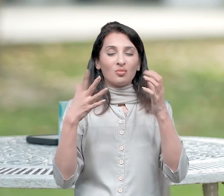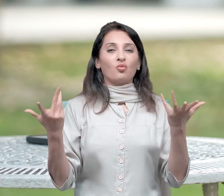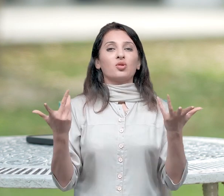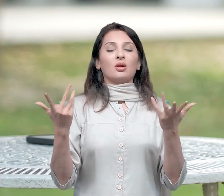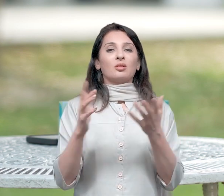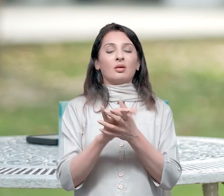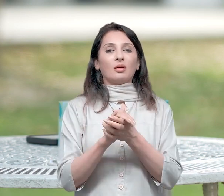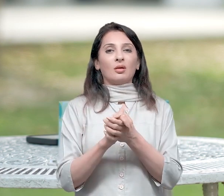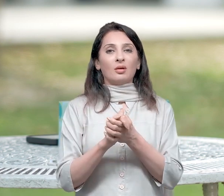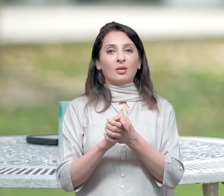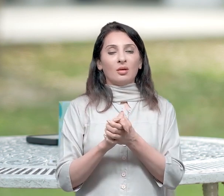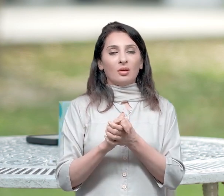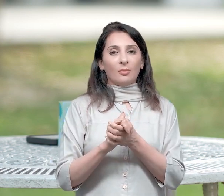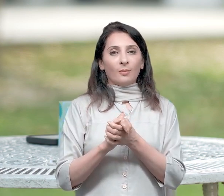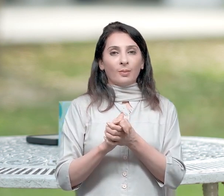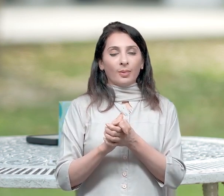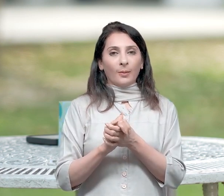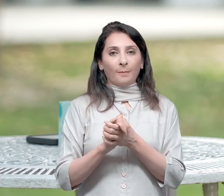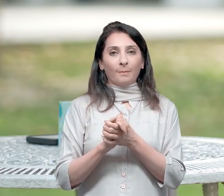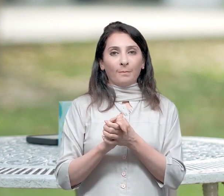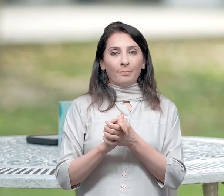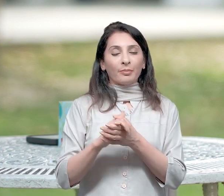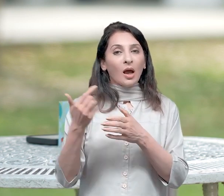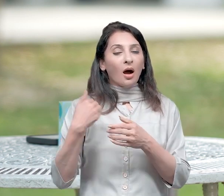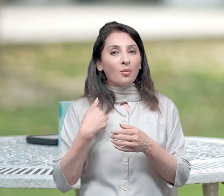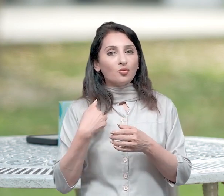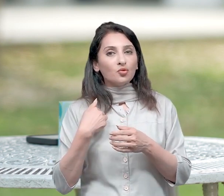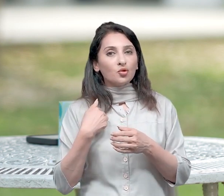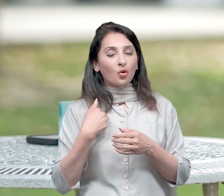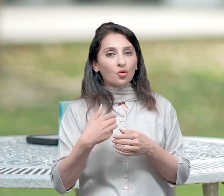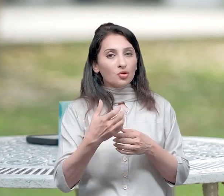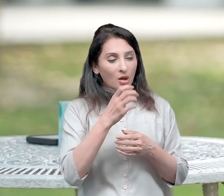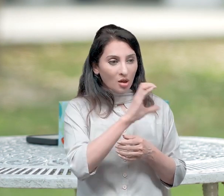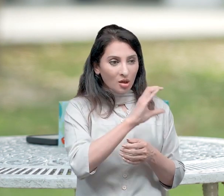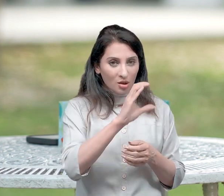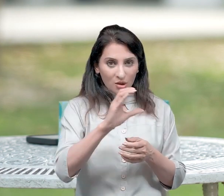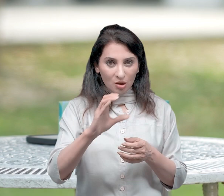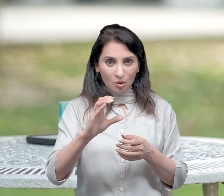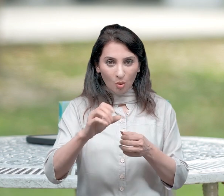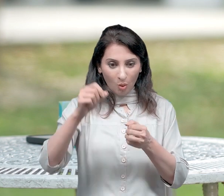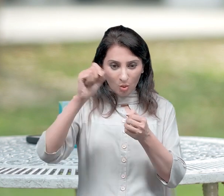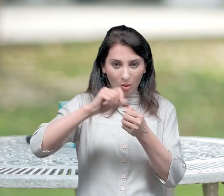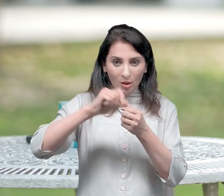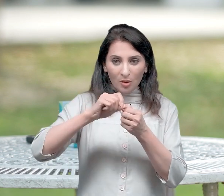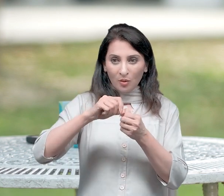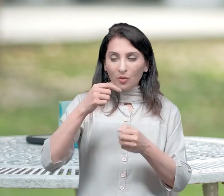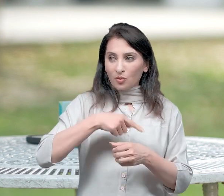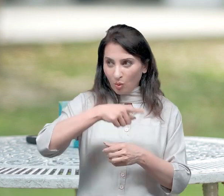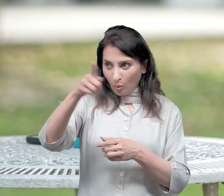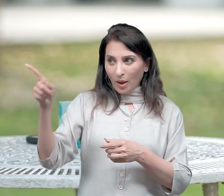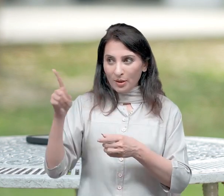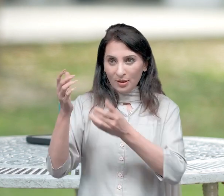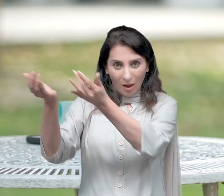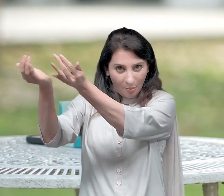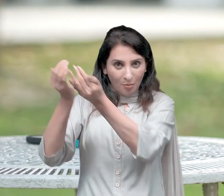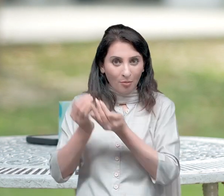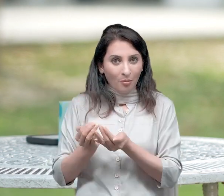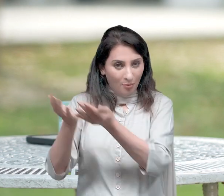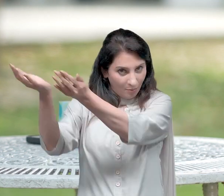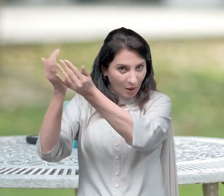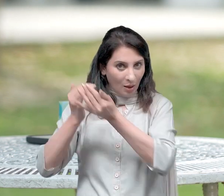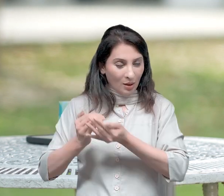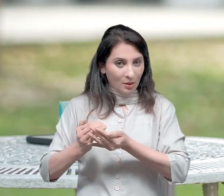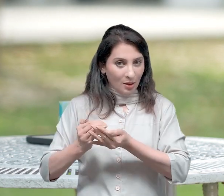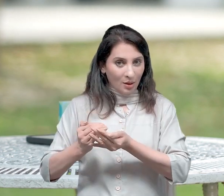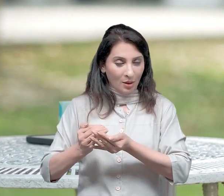ہم چیزوں کو مینوفیکچر کرنے کے لیے دوسرے ملکوں سے منگاتے ہیں وہ ہمیں ایک